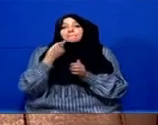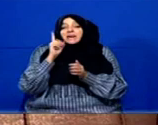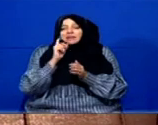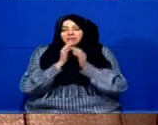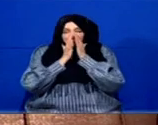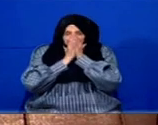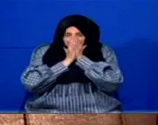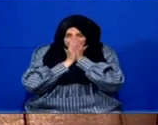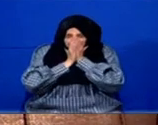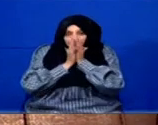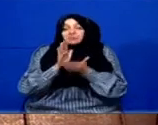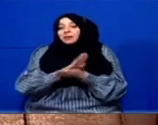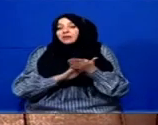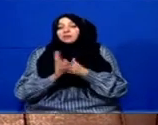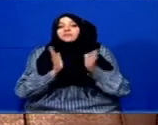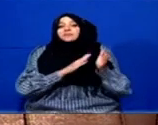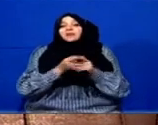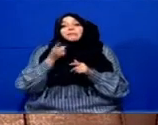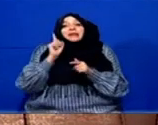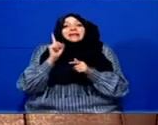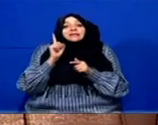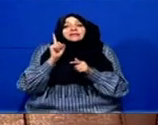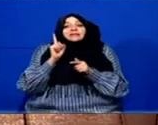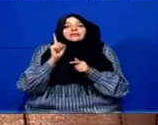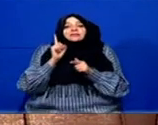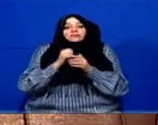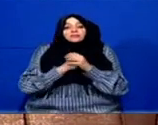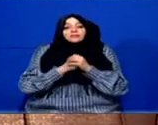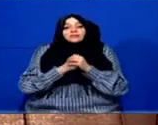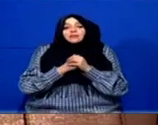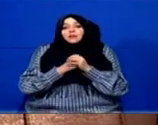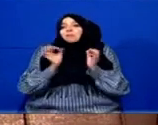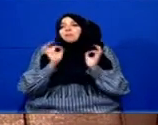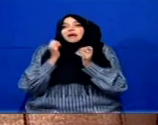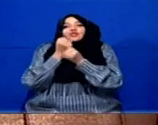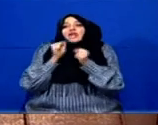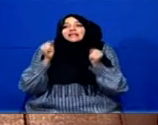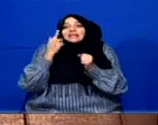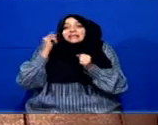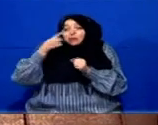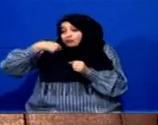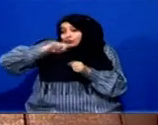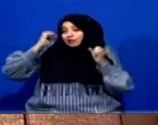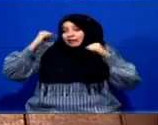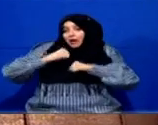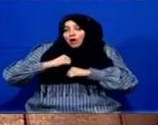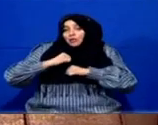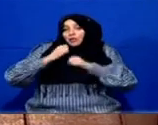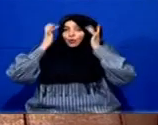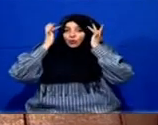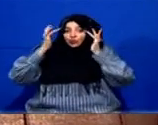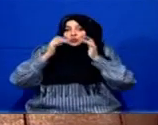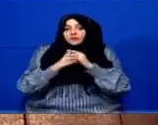من مراعاه الغرفه التي ذكره هذا الوالد هذا العرف